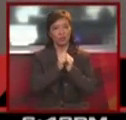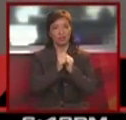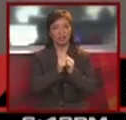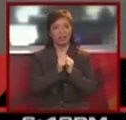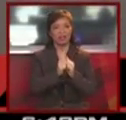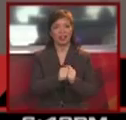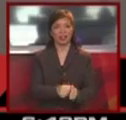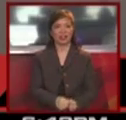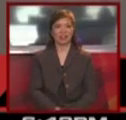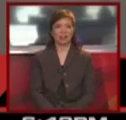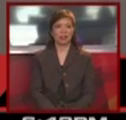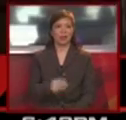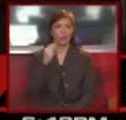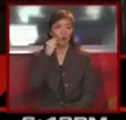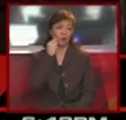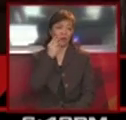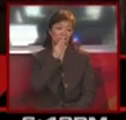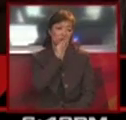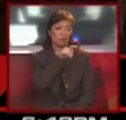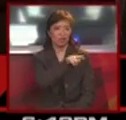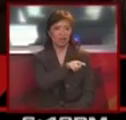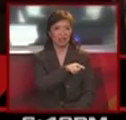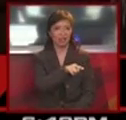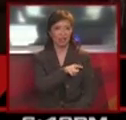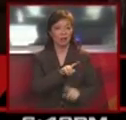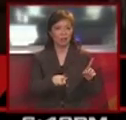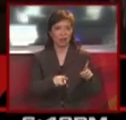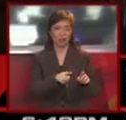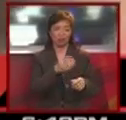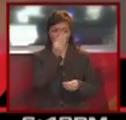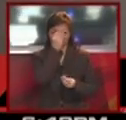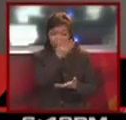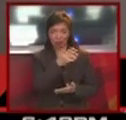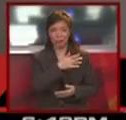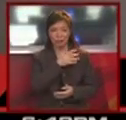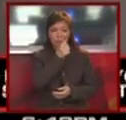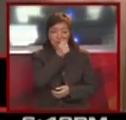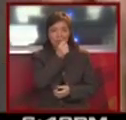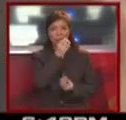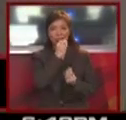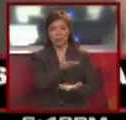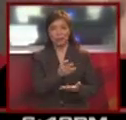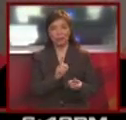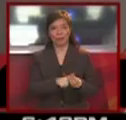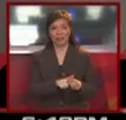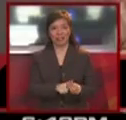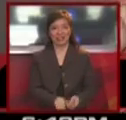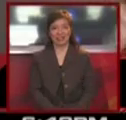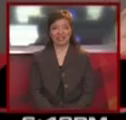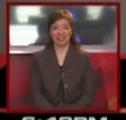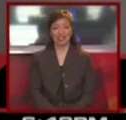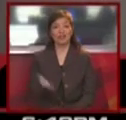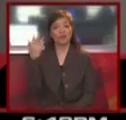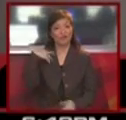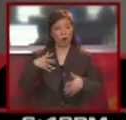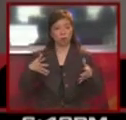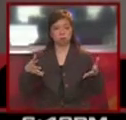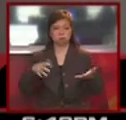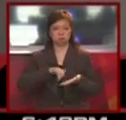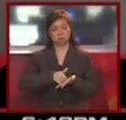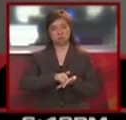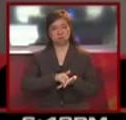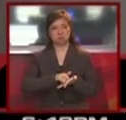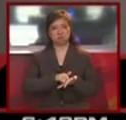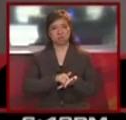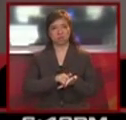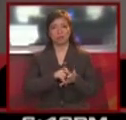pa ni Morissette ang isang bagay tungkol kay Eula. Diba dati medyo machabi pa siya. So since then hanggang ngayon,